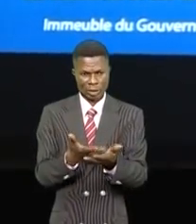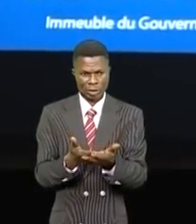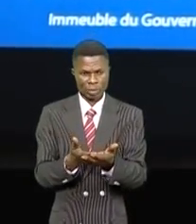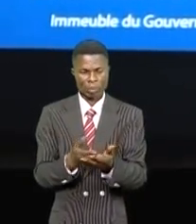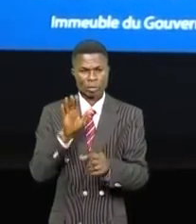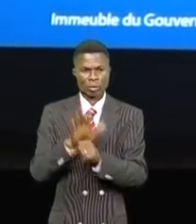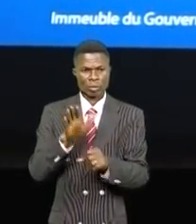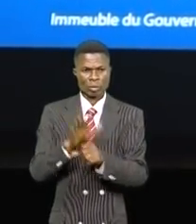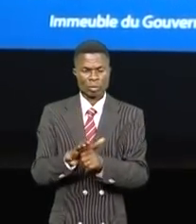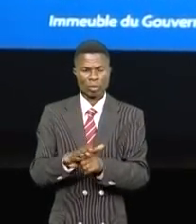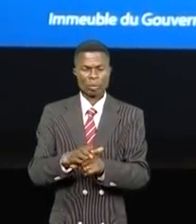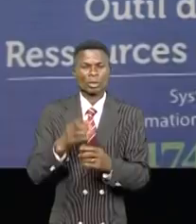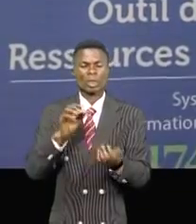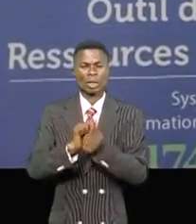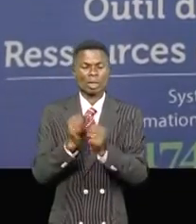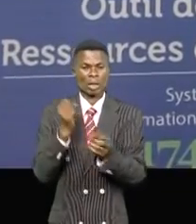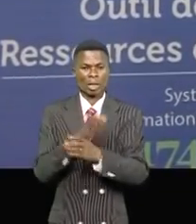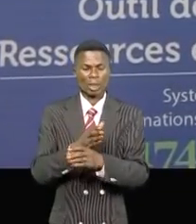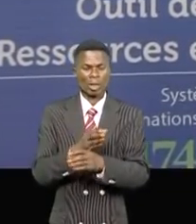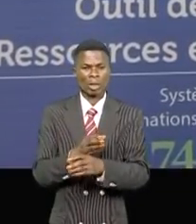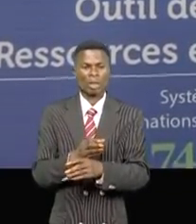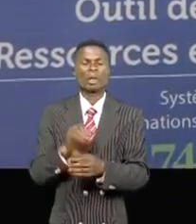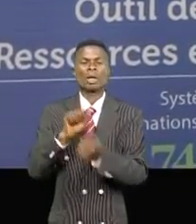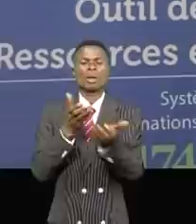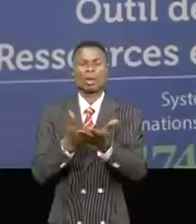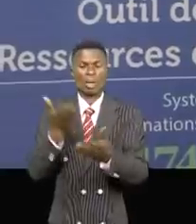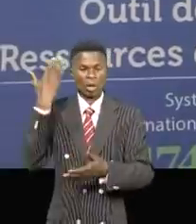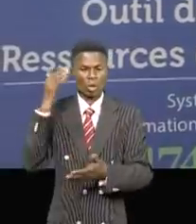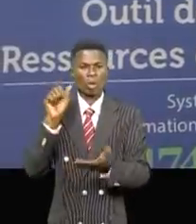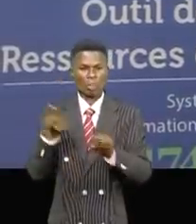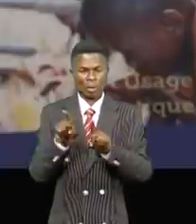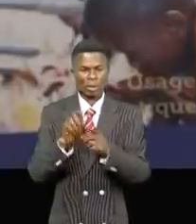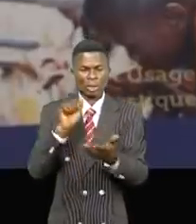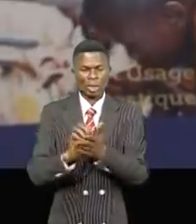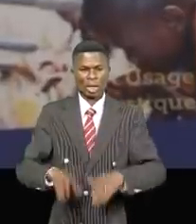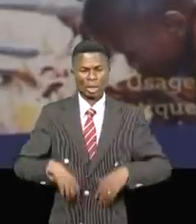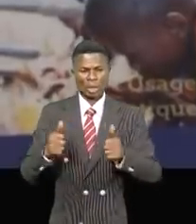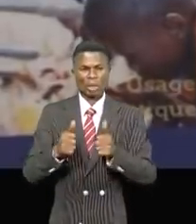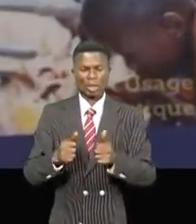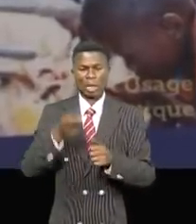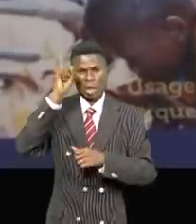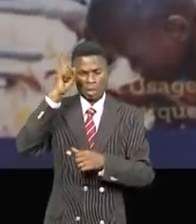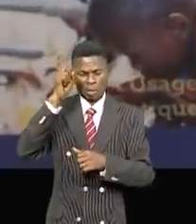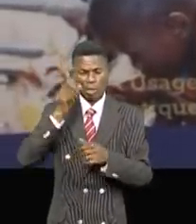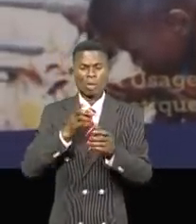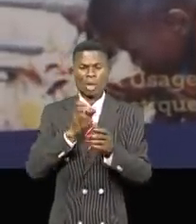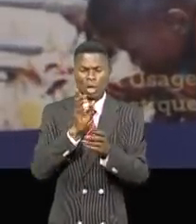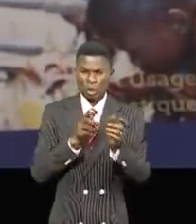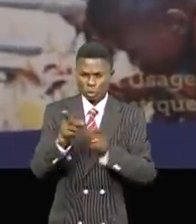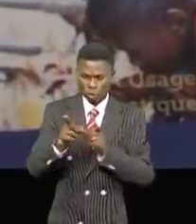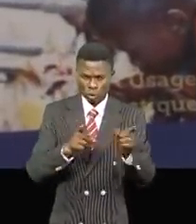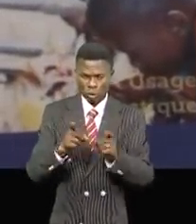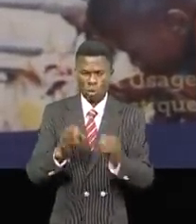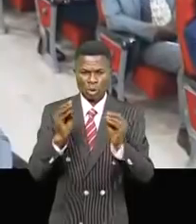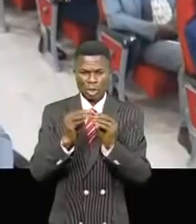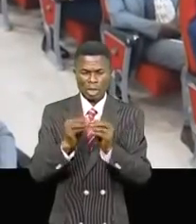Les différentes approches de concrétiser la célèbre sentence « L'eau, c'est la vie » ont constitué les principales orientations de